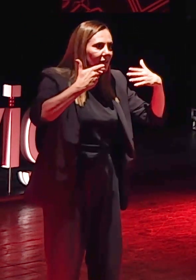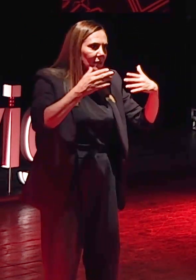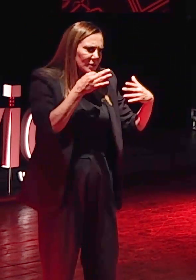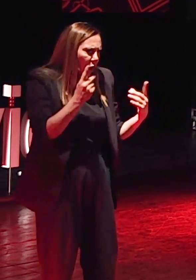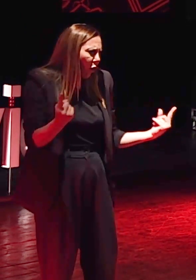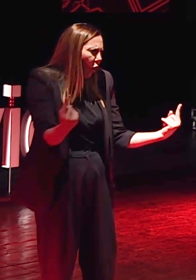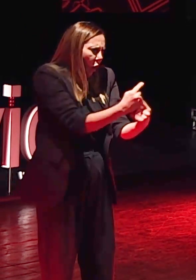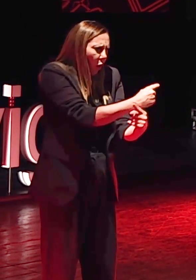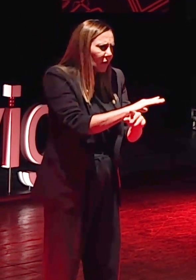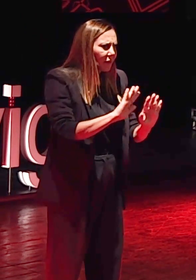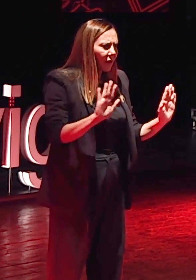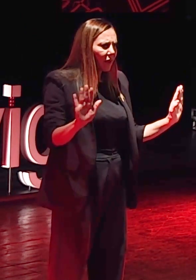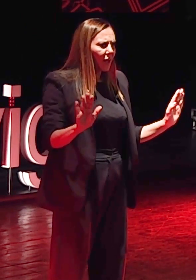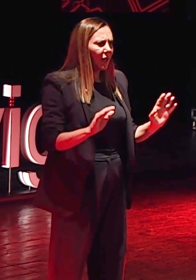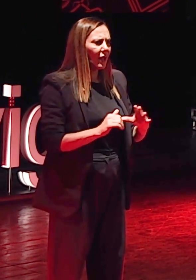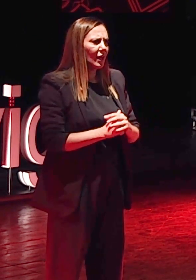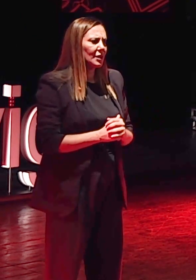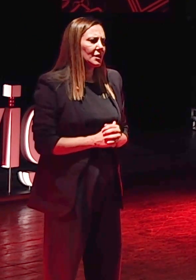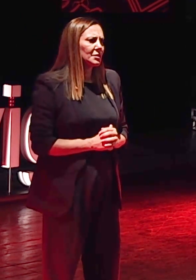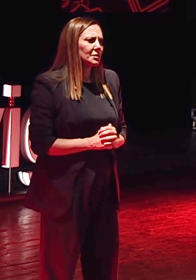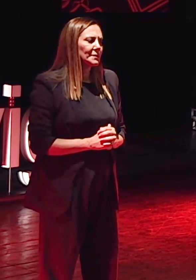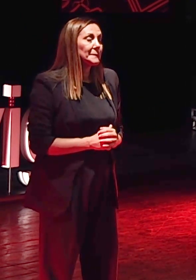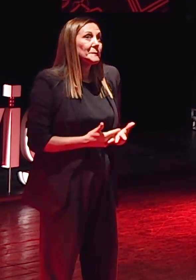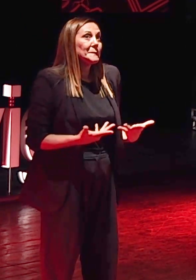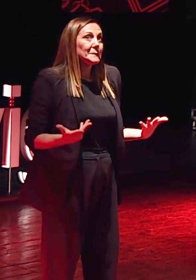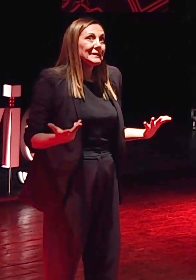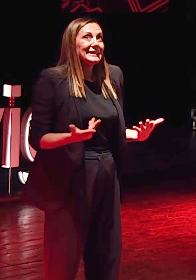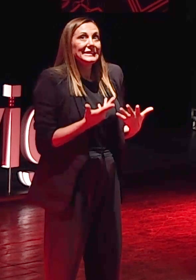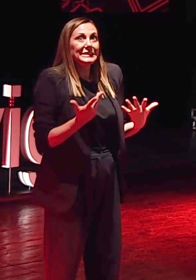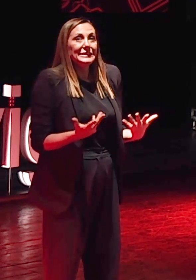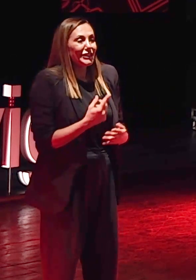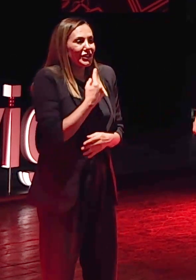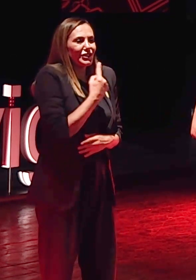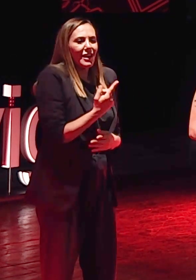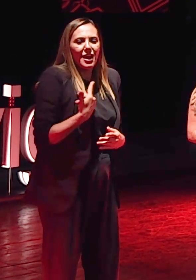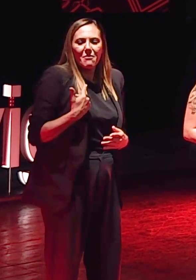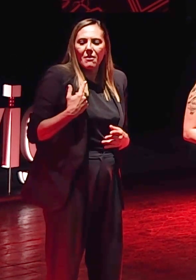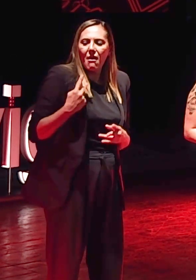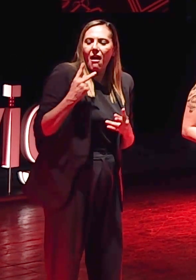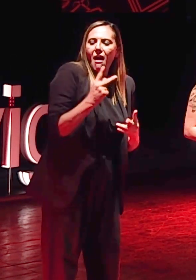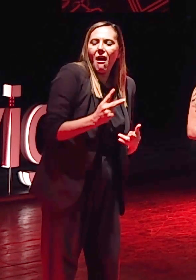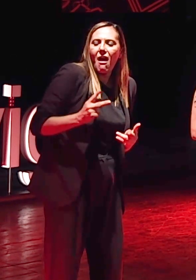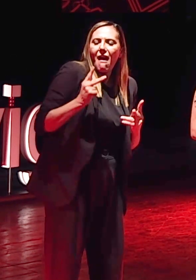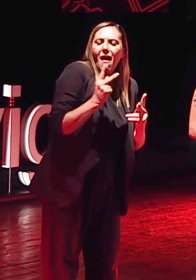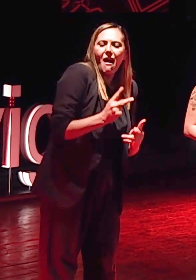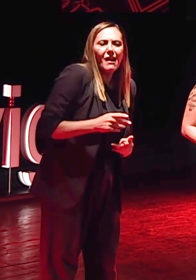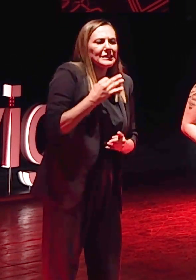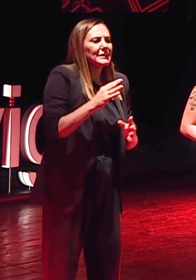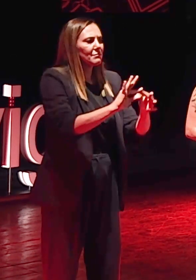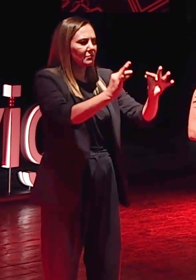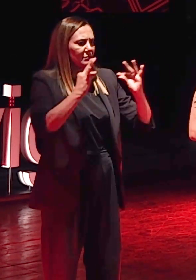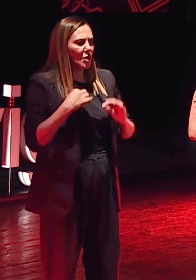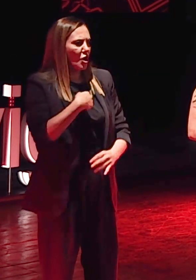il contrario quindi diciamo che per anni mi sono sentita dire che non ero